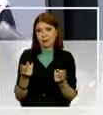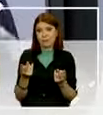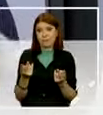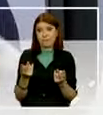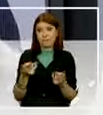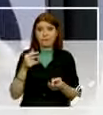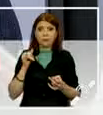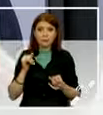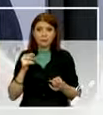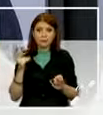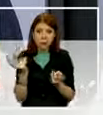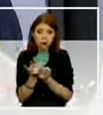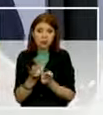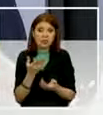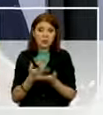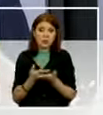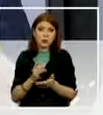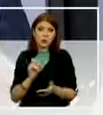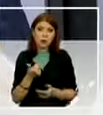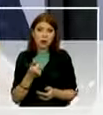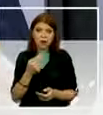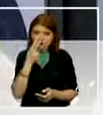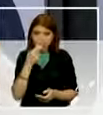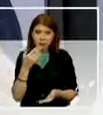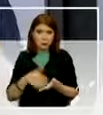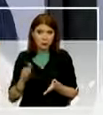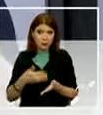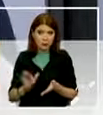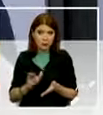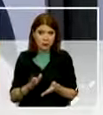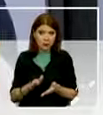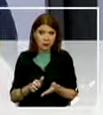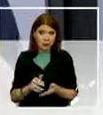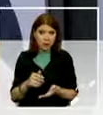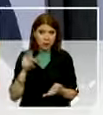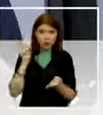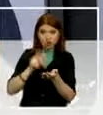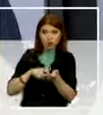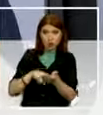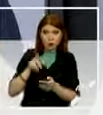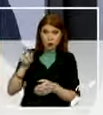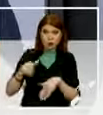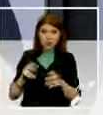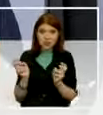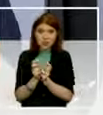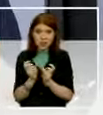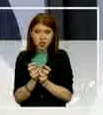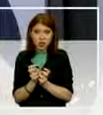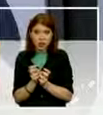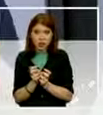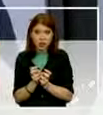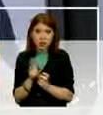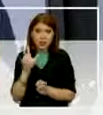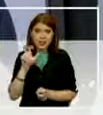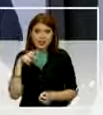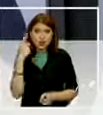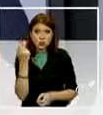de actualitate, ținând cont de impactul deja solicitat de către Ministerul Energiei, respectiv